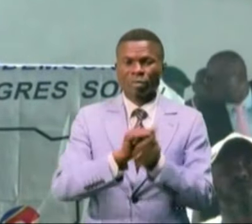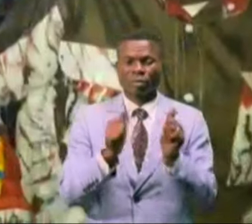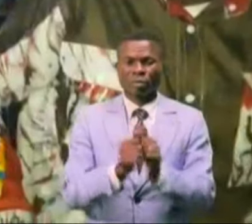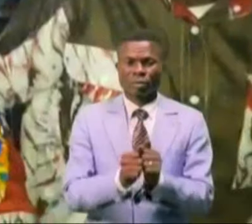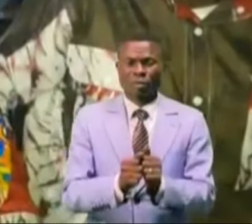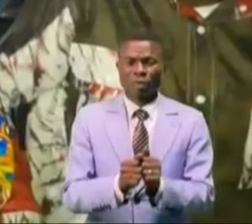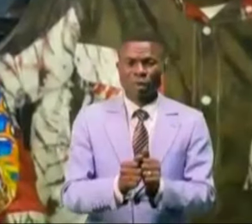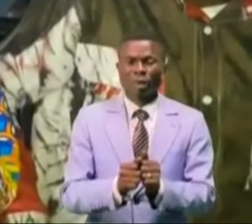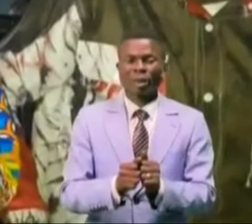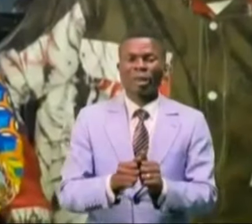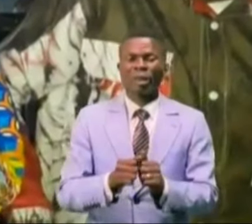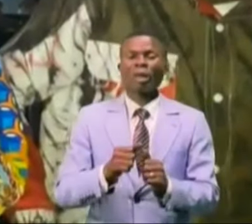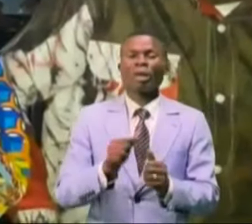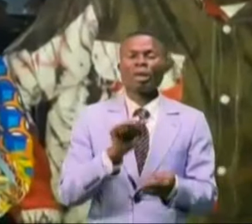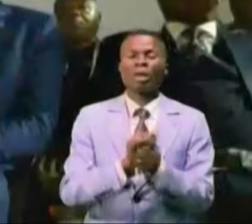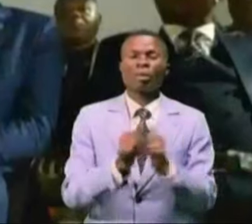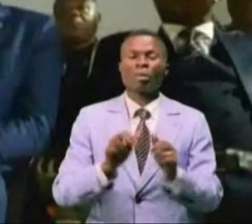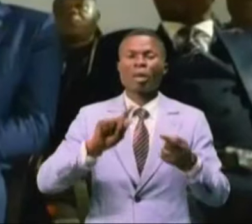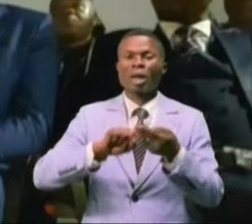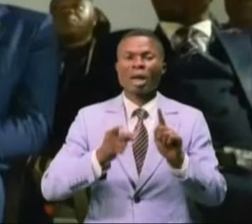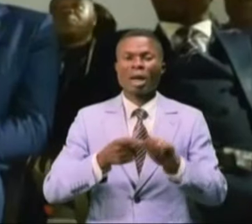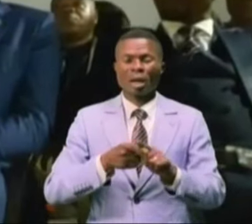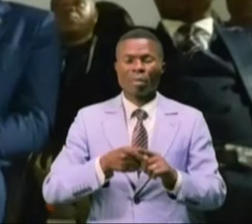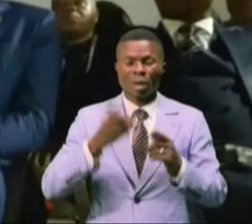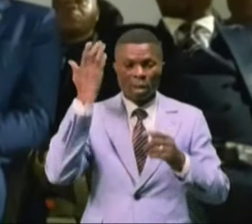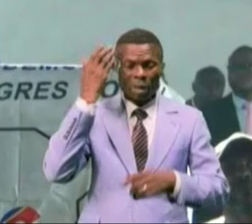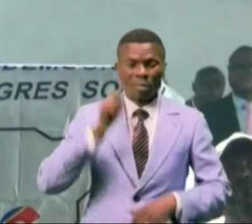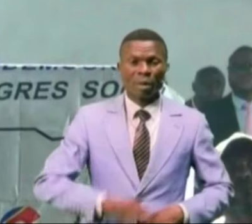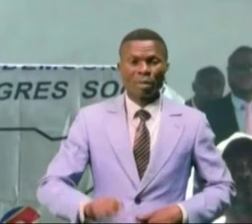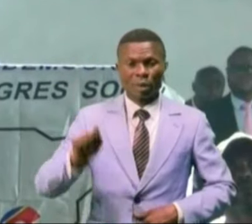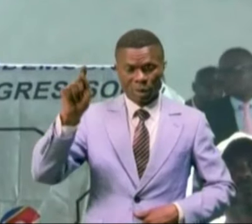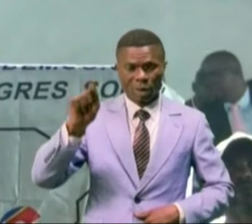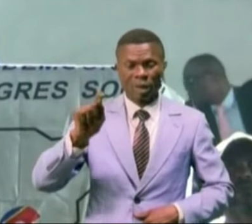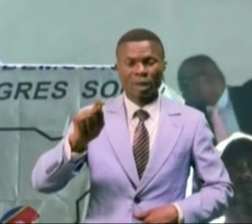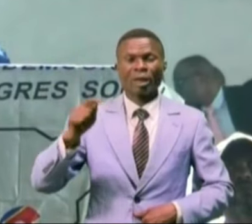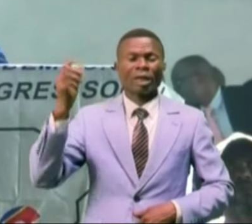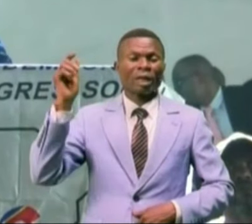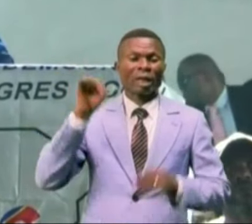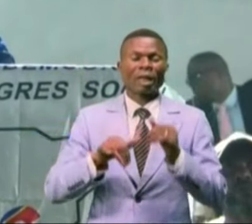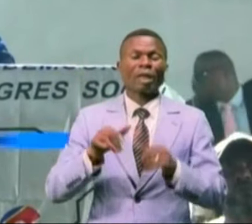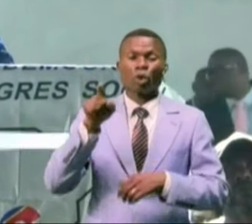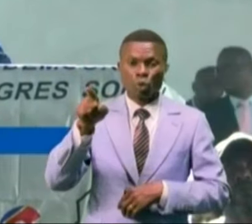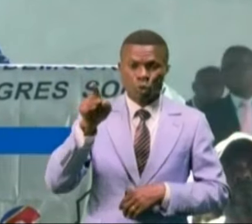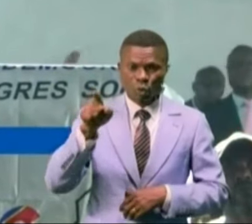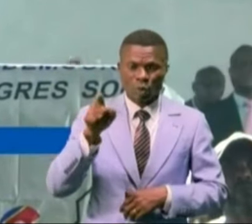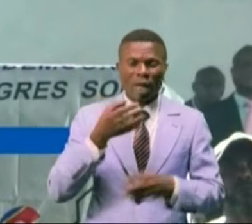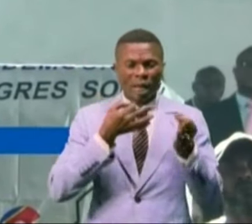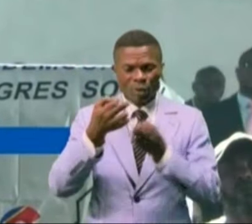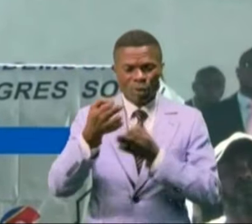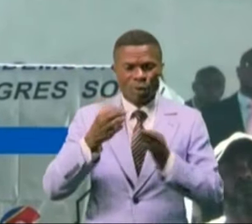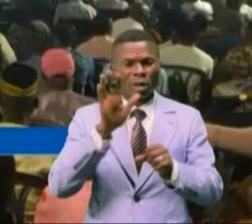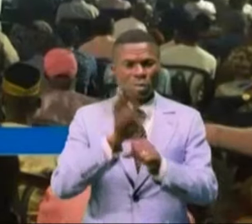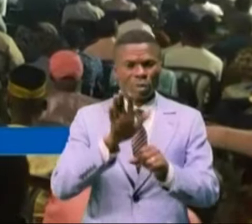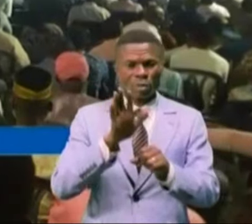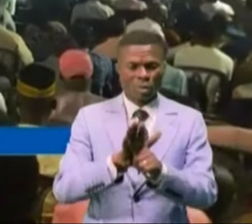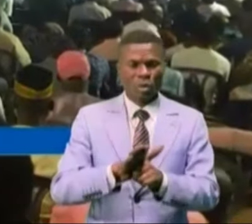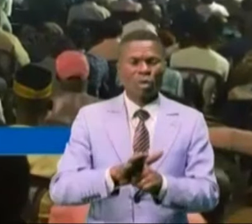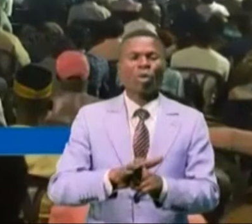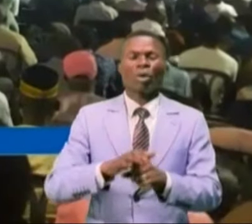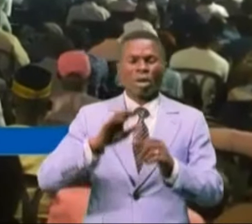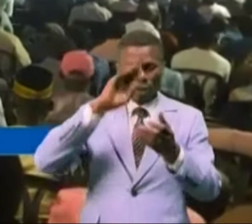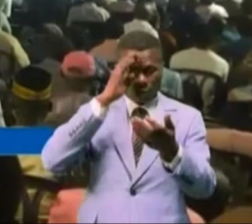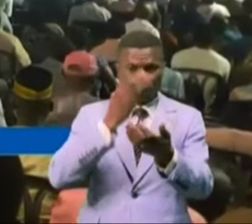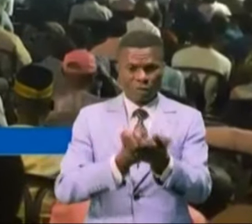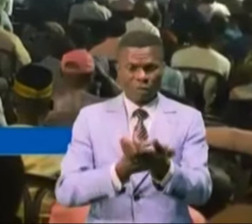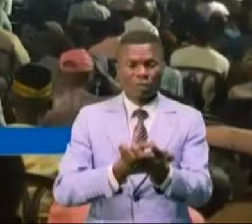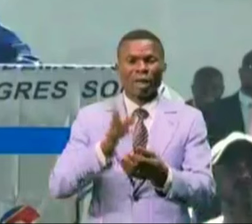reconnaissance des famille des compagnons d'Étienne tisekedi dans la lutte le numéro 1 de l'UDPS a fait savoir que plusieurs filles et filles